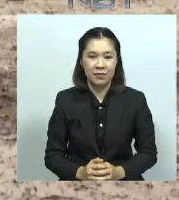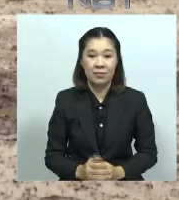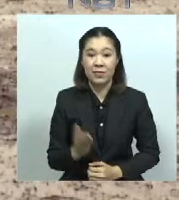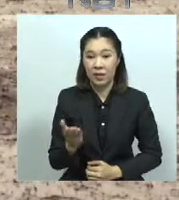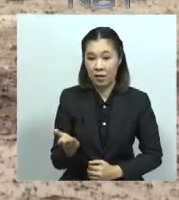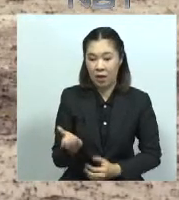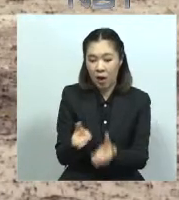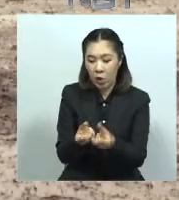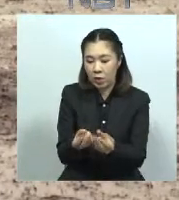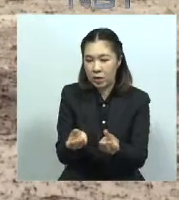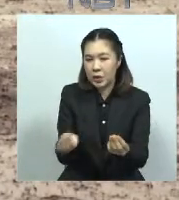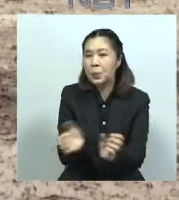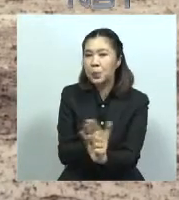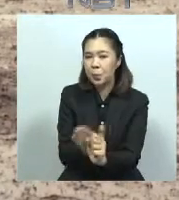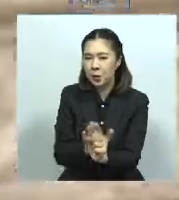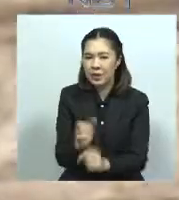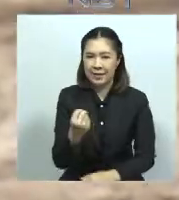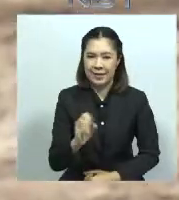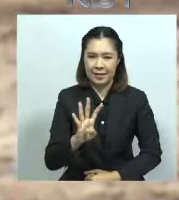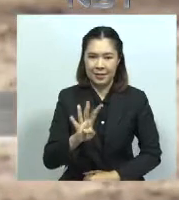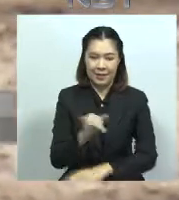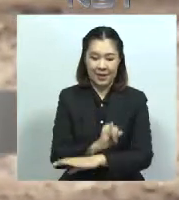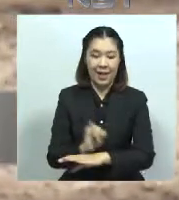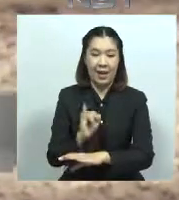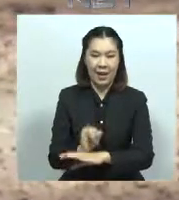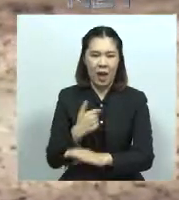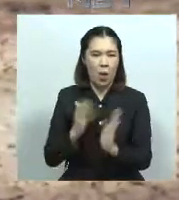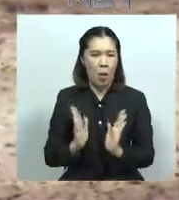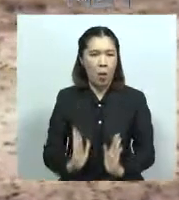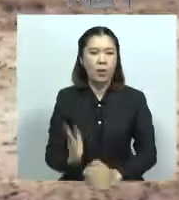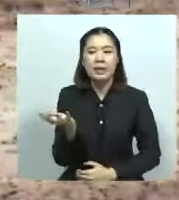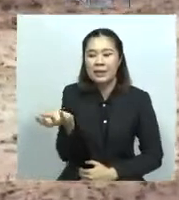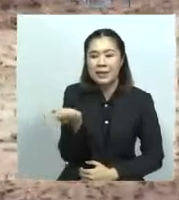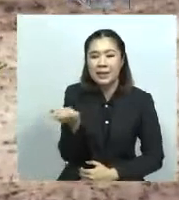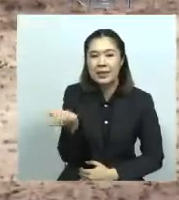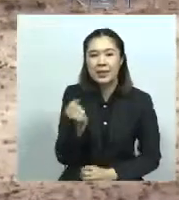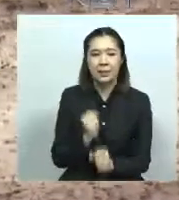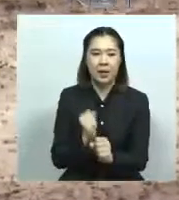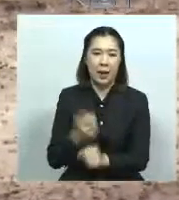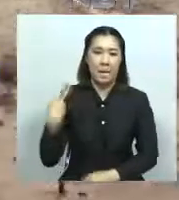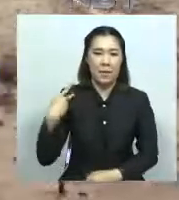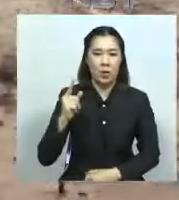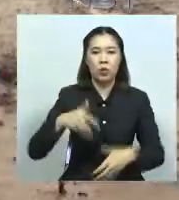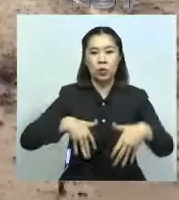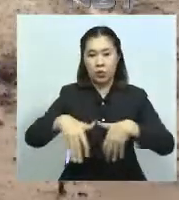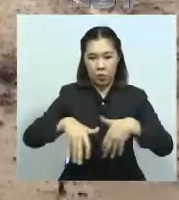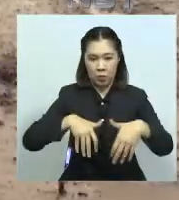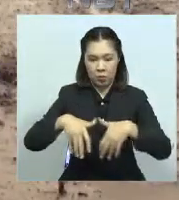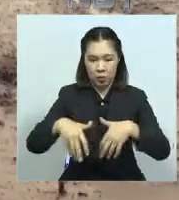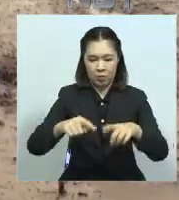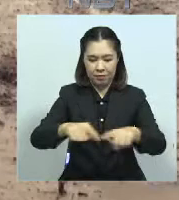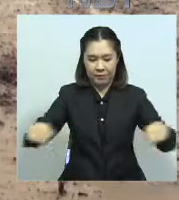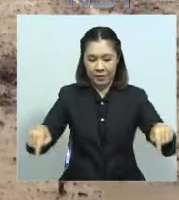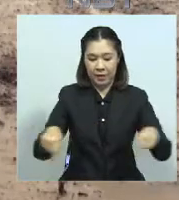จะเป็นที่ดินไม่มากนักเพียง14ไร่ที่ได้รับจากผู้ใจดีให้ยืมที่ดินเพื่อทำประโยชน์ในชุมชนแต่พื้นที่นาแปล